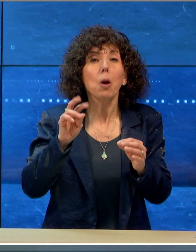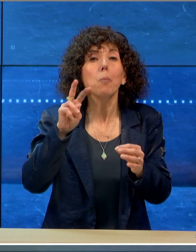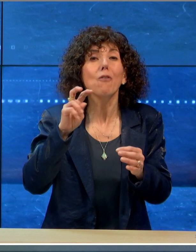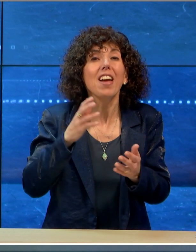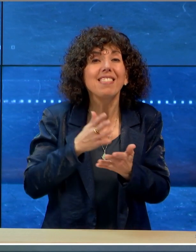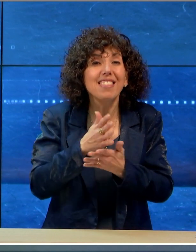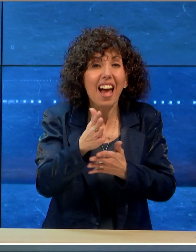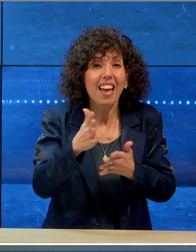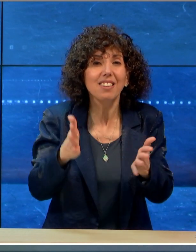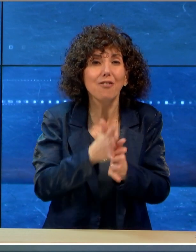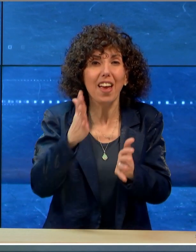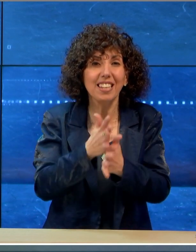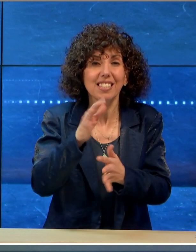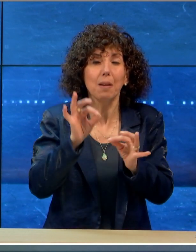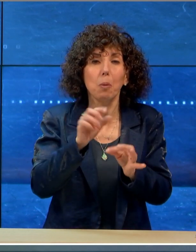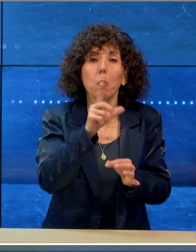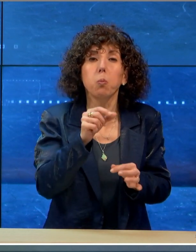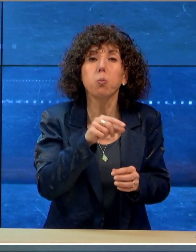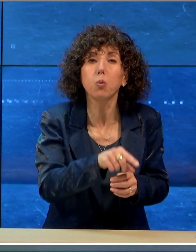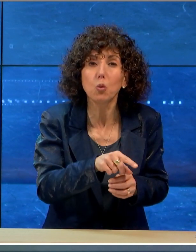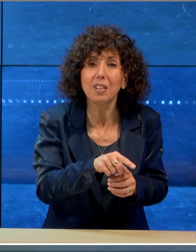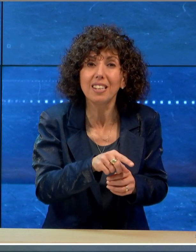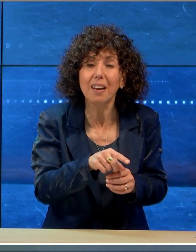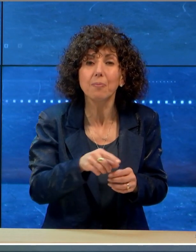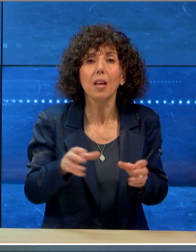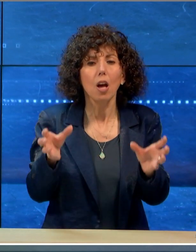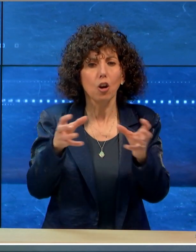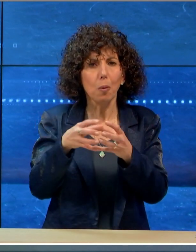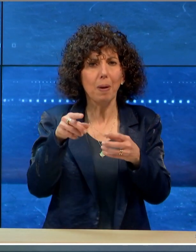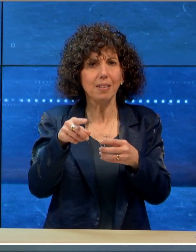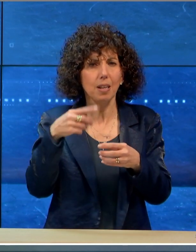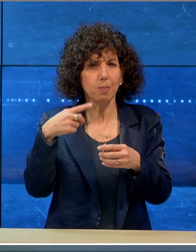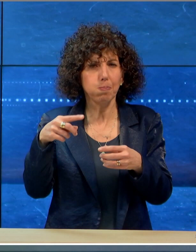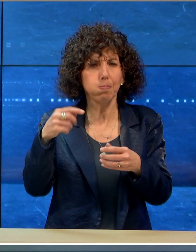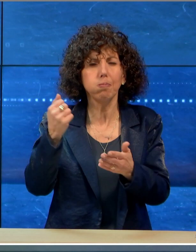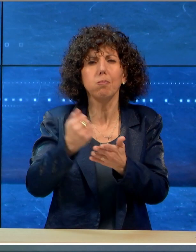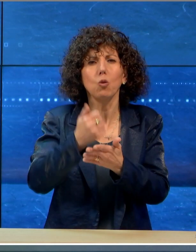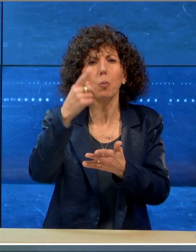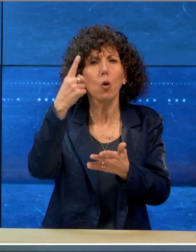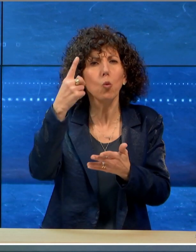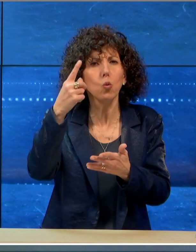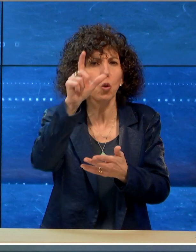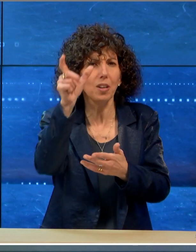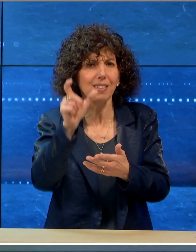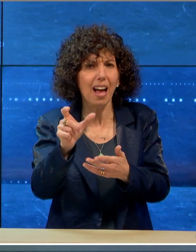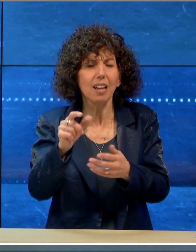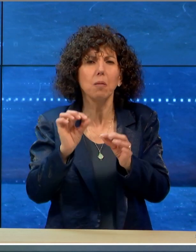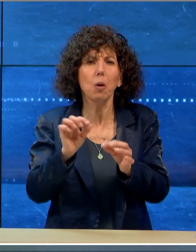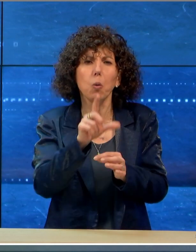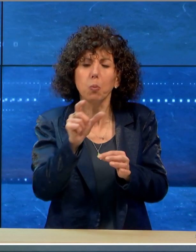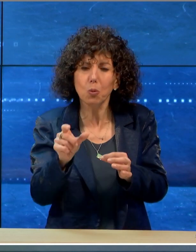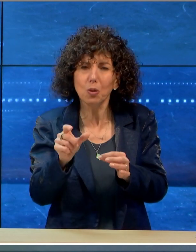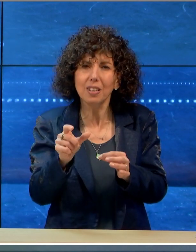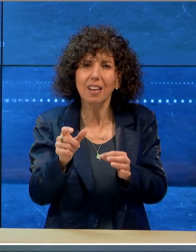attività in Puglia la compagnia aerea numero 1 in Italia e in Puglia è